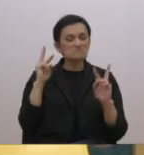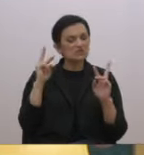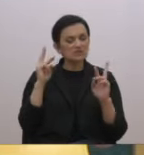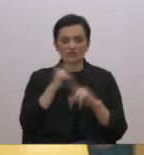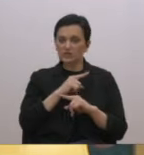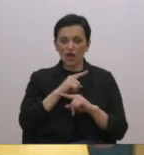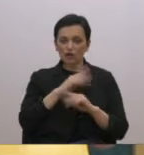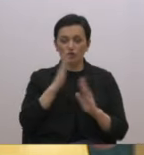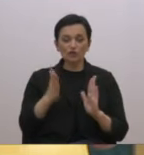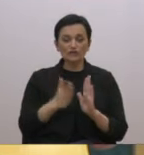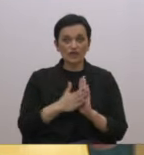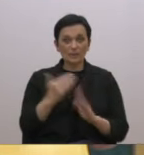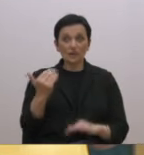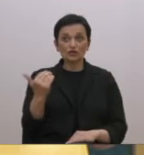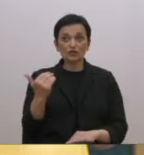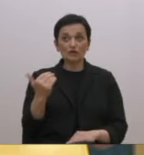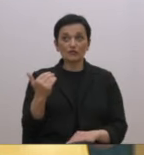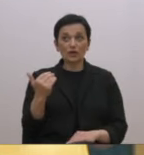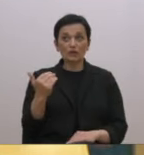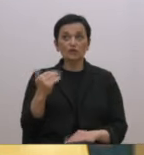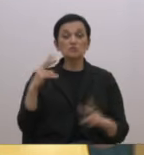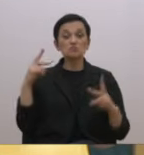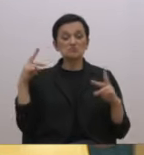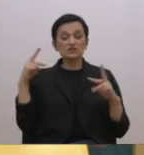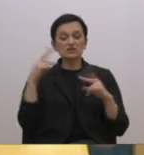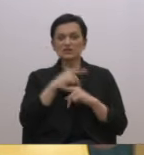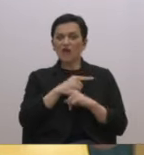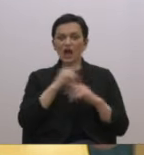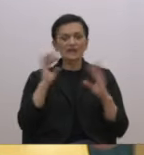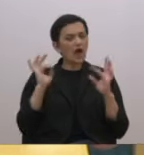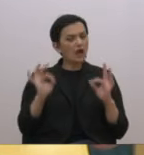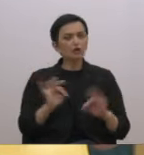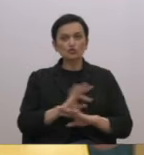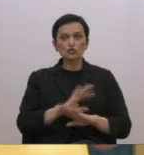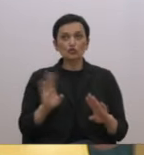ეს ყველაფერი თქვენი. ცდარი და არასწორია.